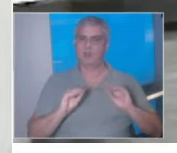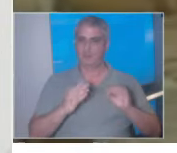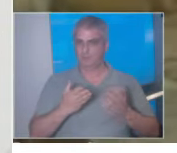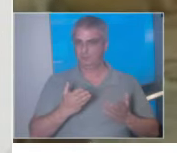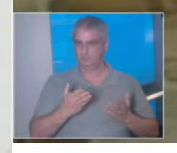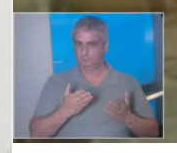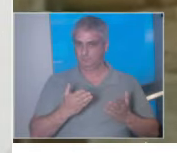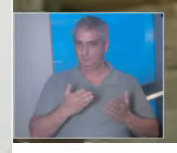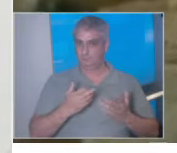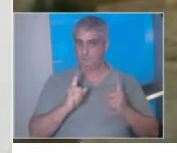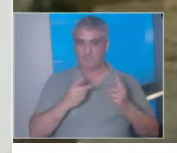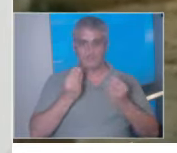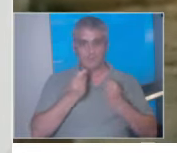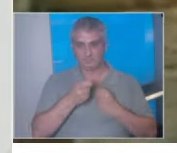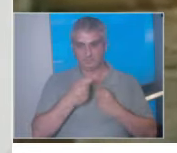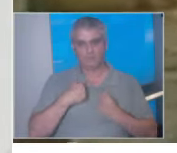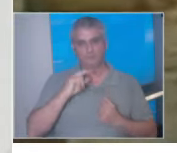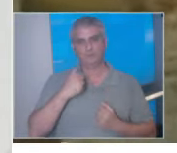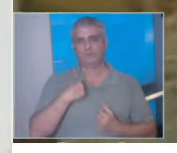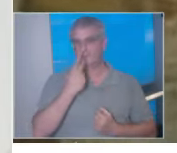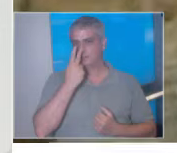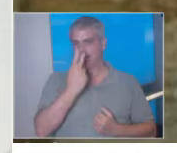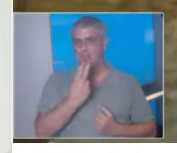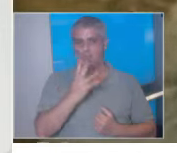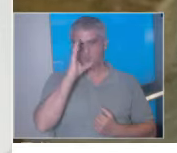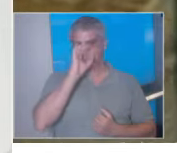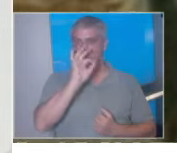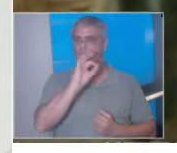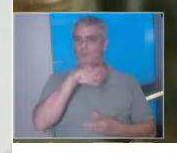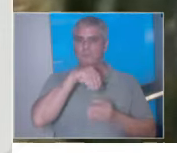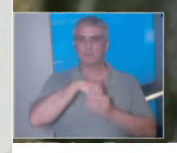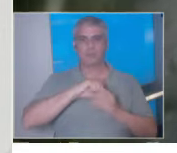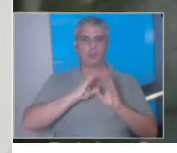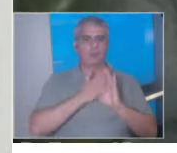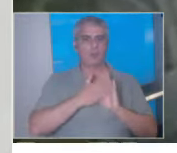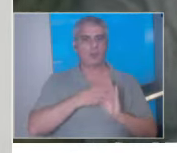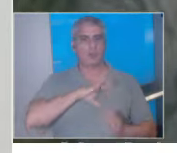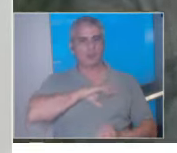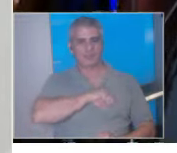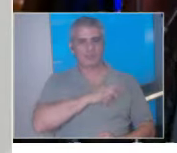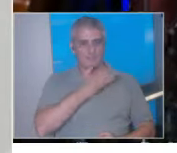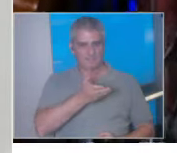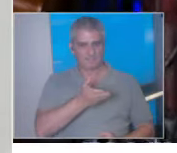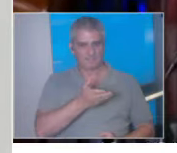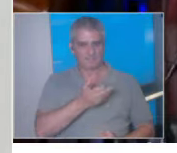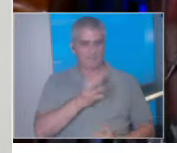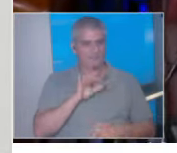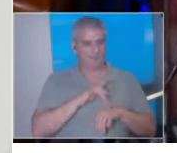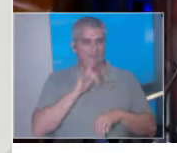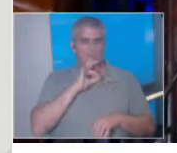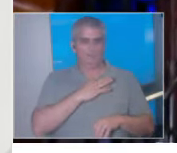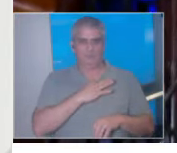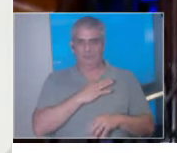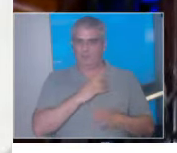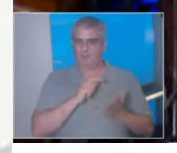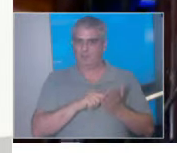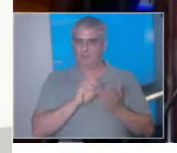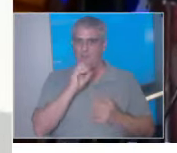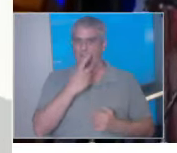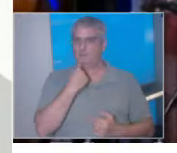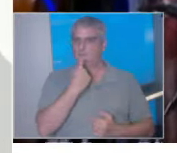אז באירוע הזה אני שוב פעם רואה את הראייה שלו בתוך כל הכאב והפגיעות, כי תראי, באים,